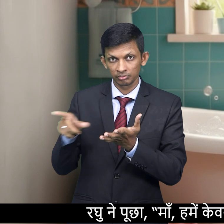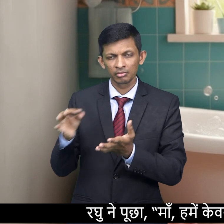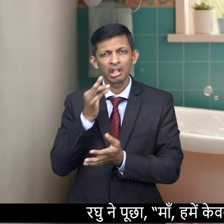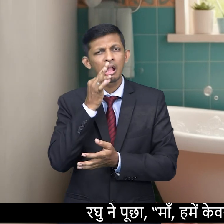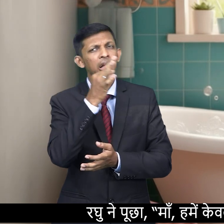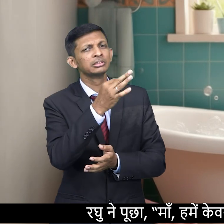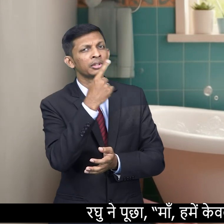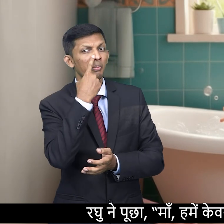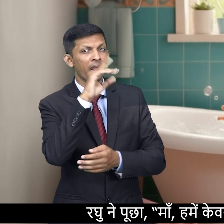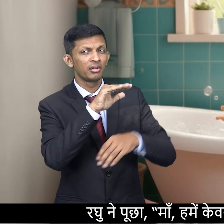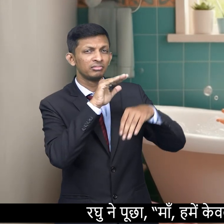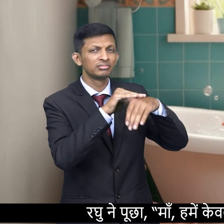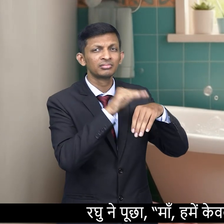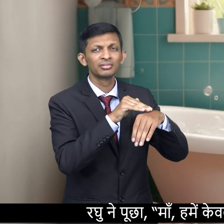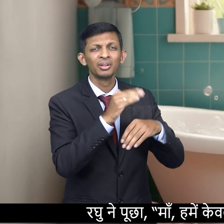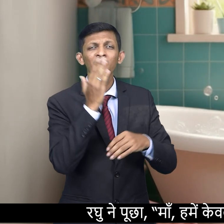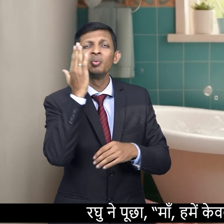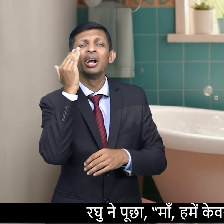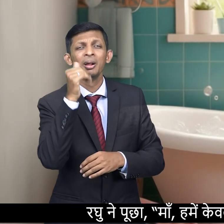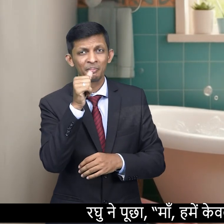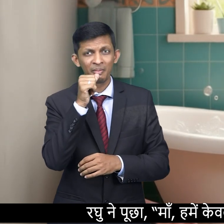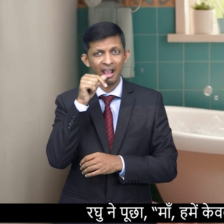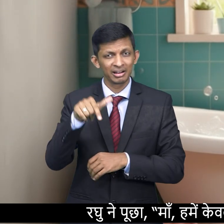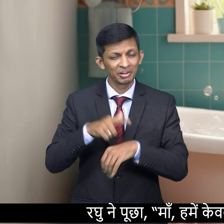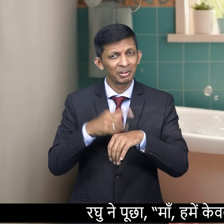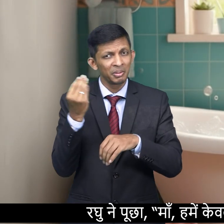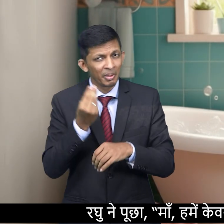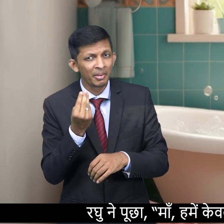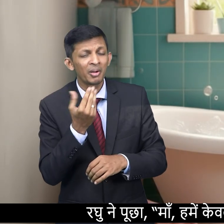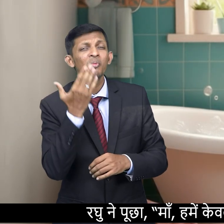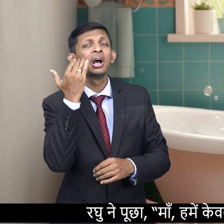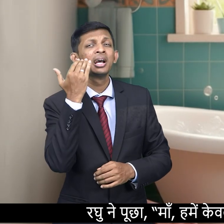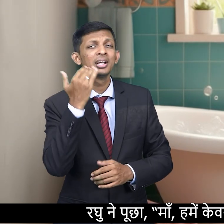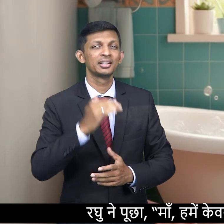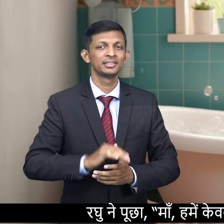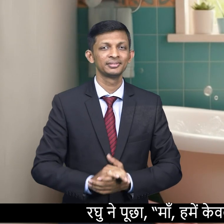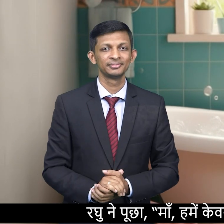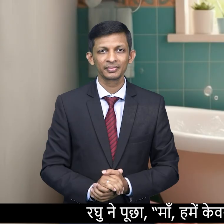रघु ने पूछा, माँ हमें केवल कुछ ही घंटों के लिए पानी क्यों मिलता है?